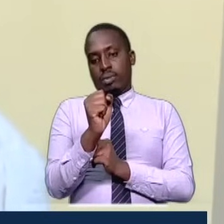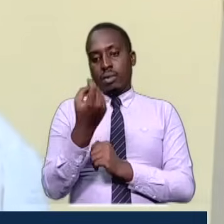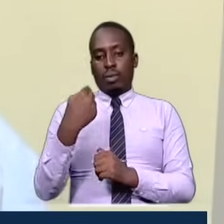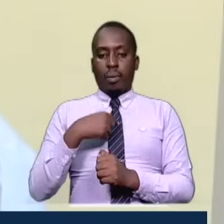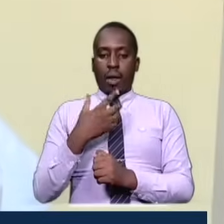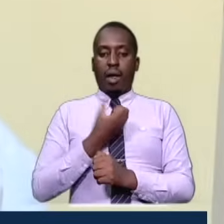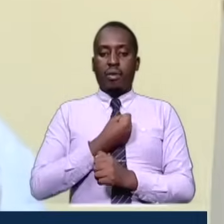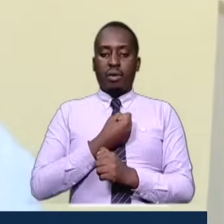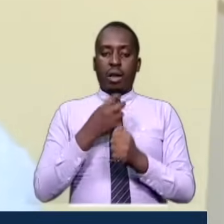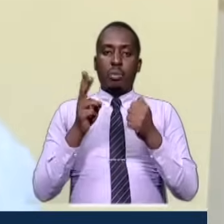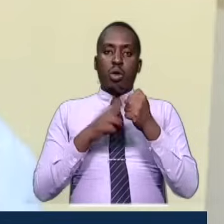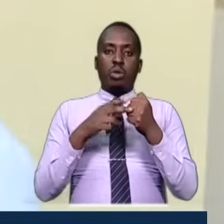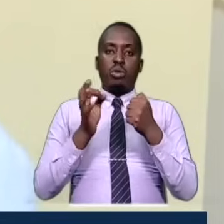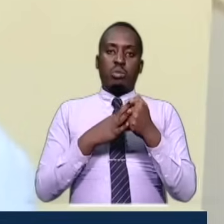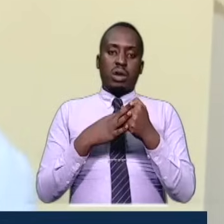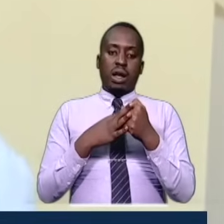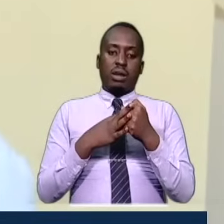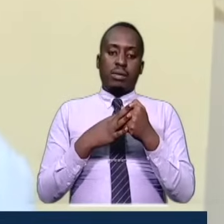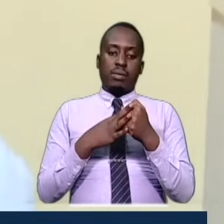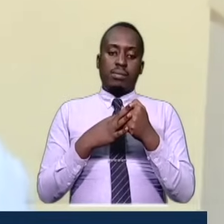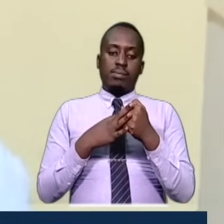tukagira wenda nka